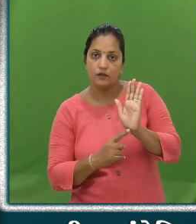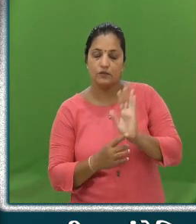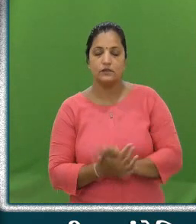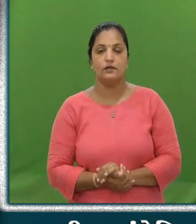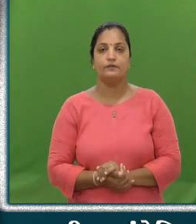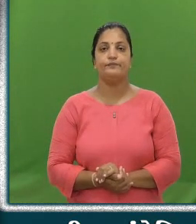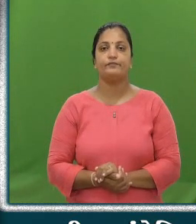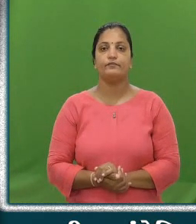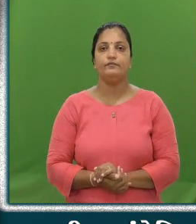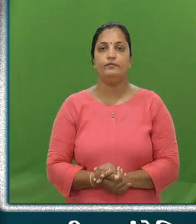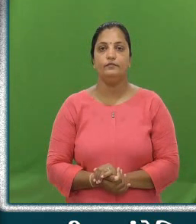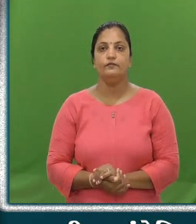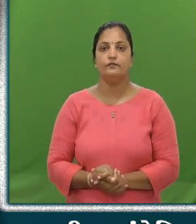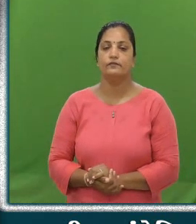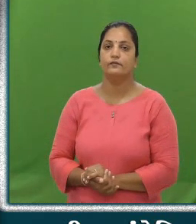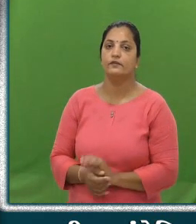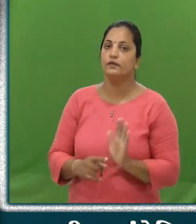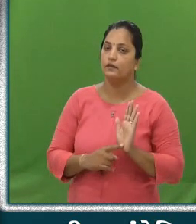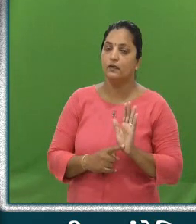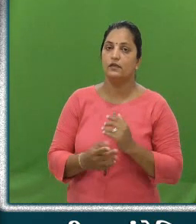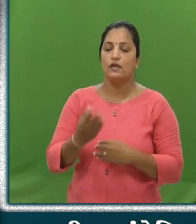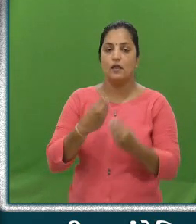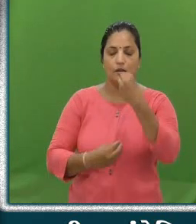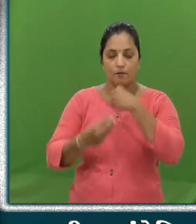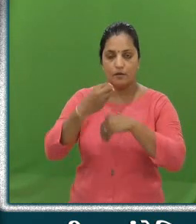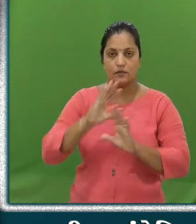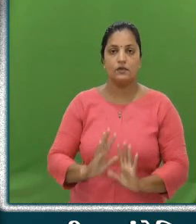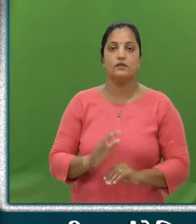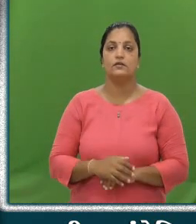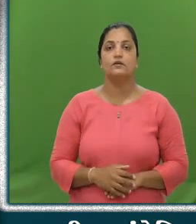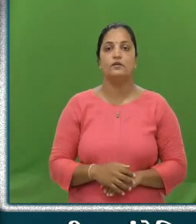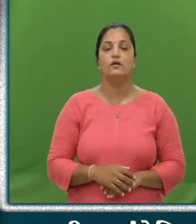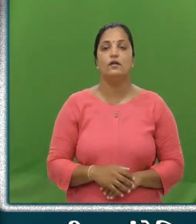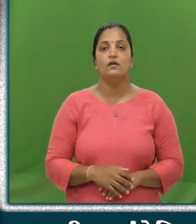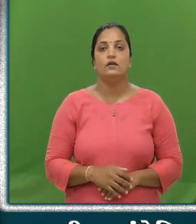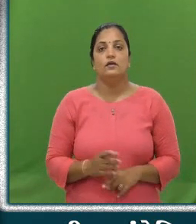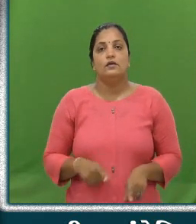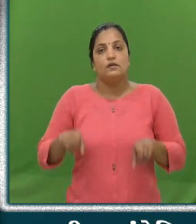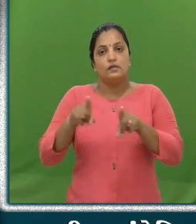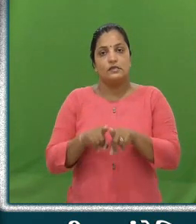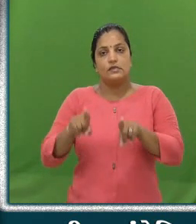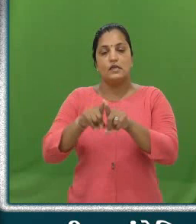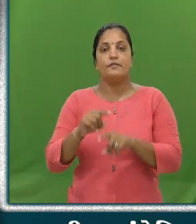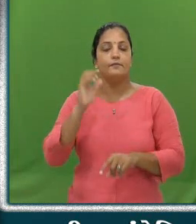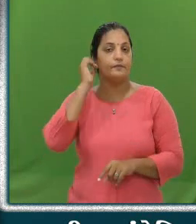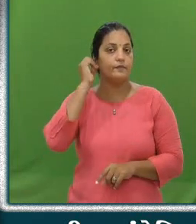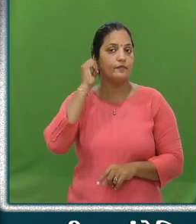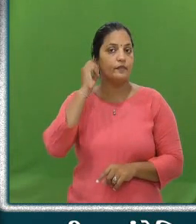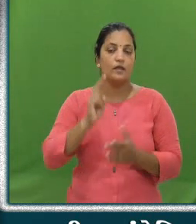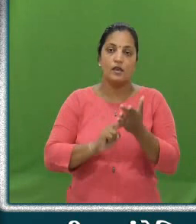અન્ય પક્ષી પણ આ રીતે જે એનું ભક્ષણ કરી શકતા હોય છે એટલે કે આ રીતે જે કહેવામાં આવે છે